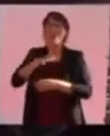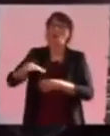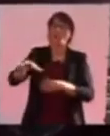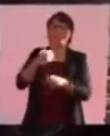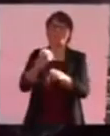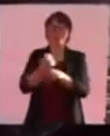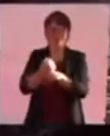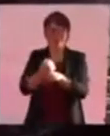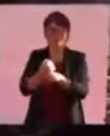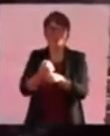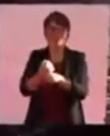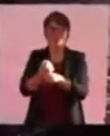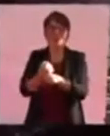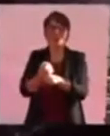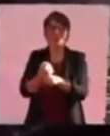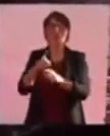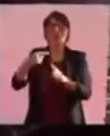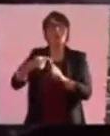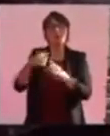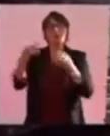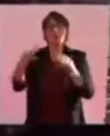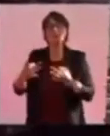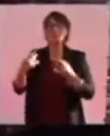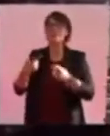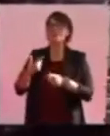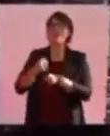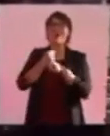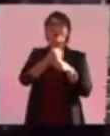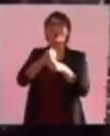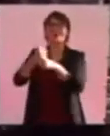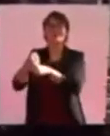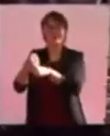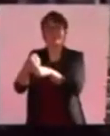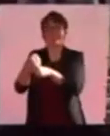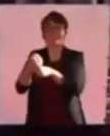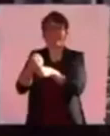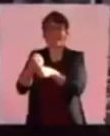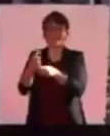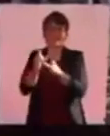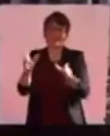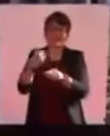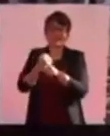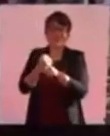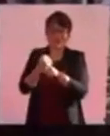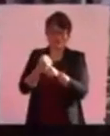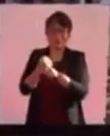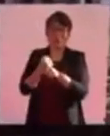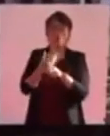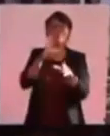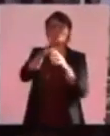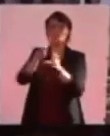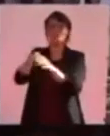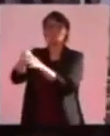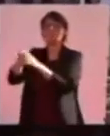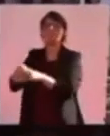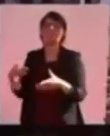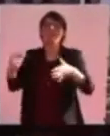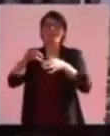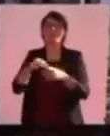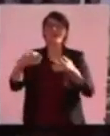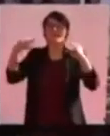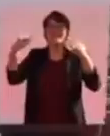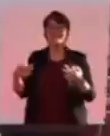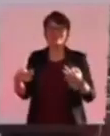con rappresentanti dei lavoratori della sicurezza aziendali o territoriali anche quest'ultimo punto per noi è fondamentale